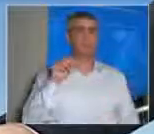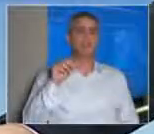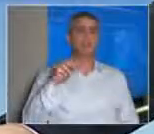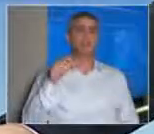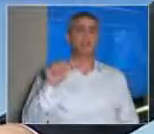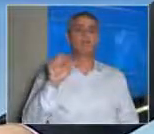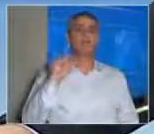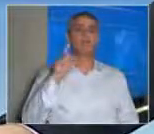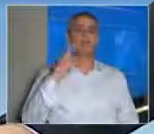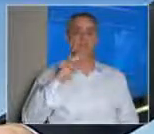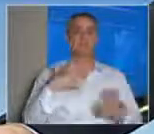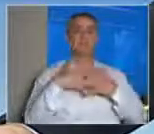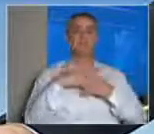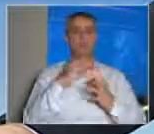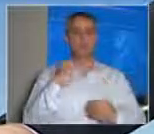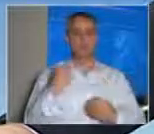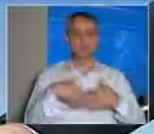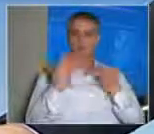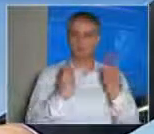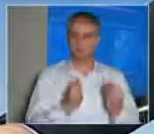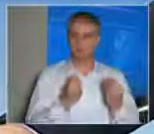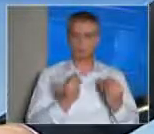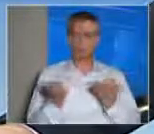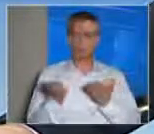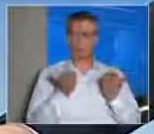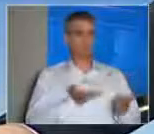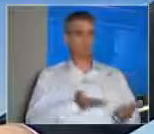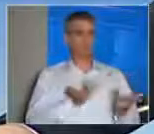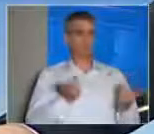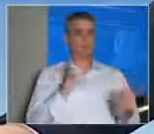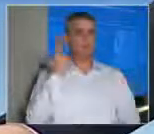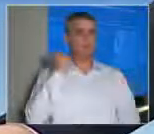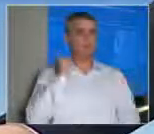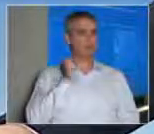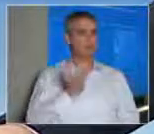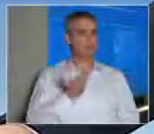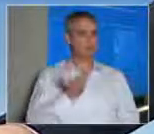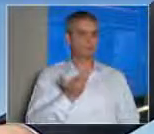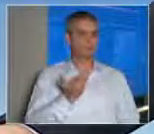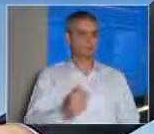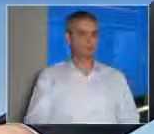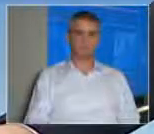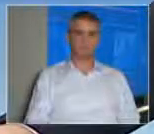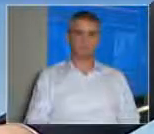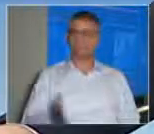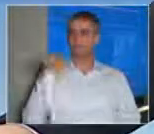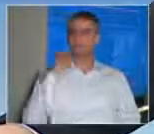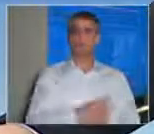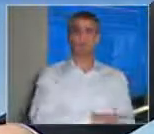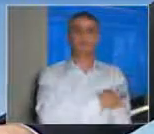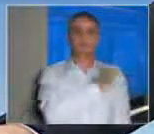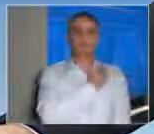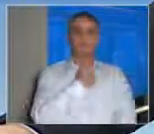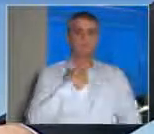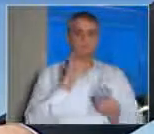הימין. שלום ובוקר טוב. קודם כל, ברוך הבא. איך היה אתמול? היה מרגש, האמת